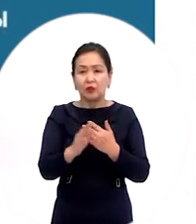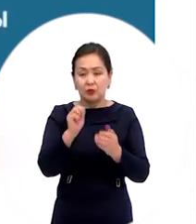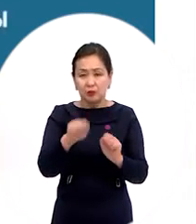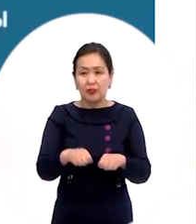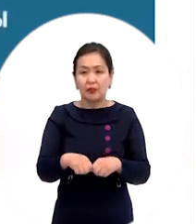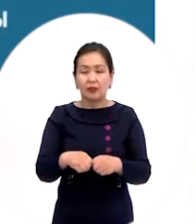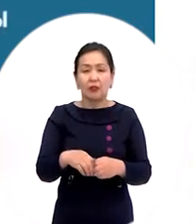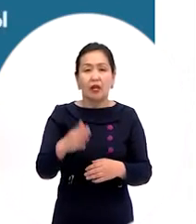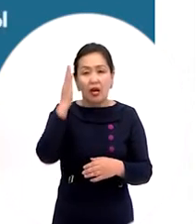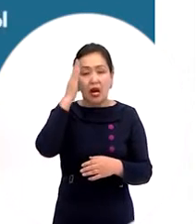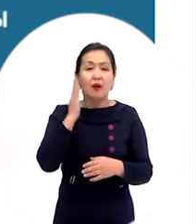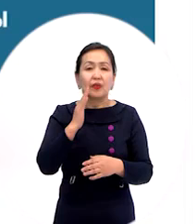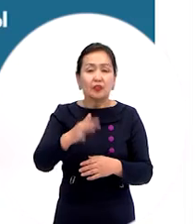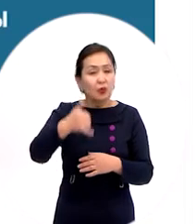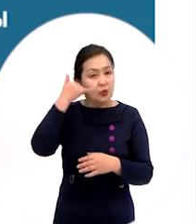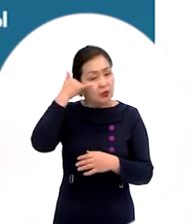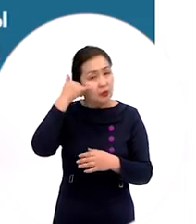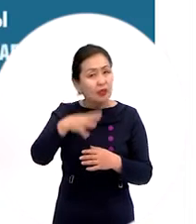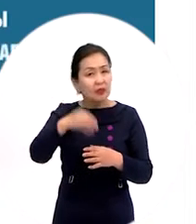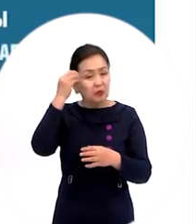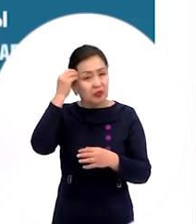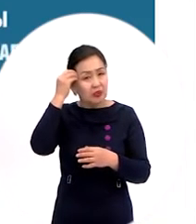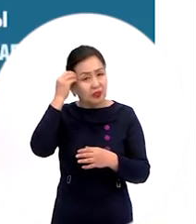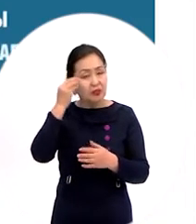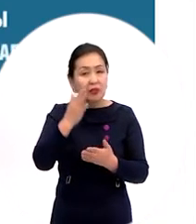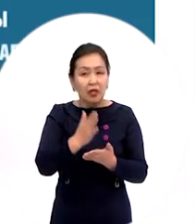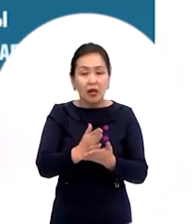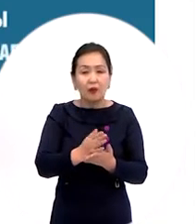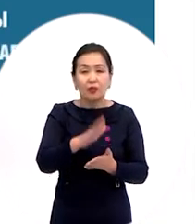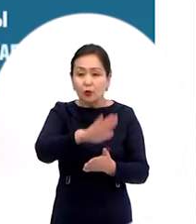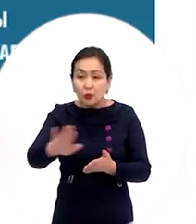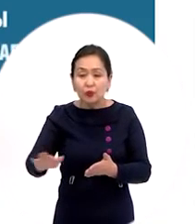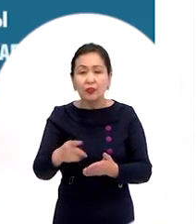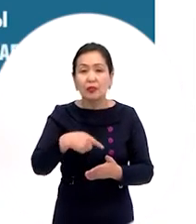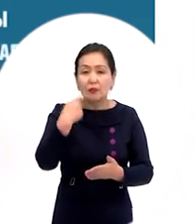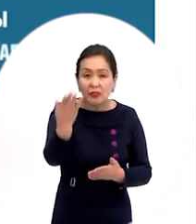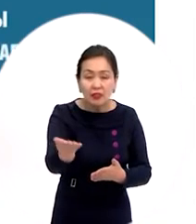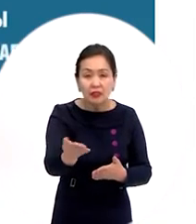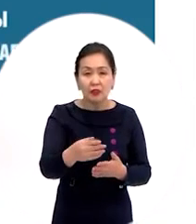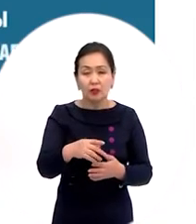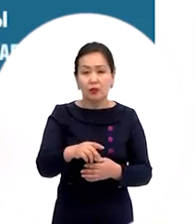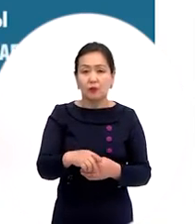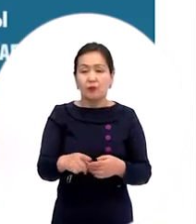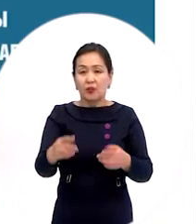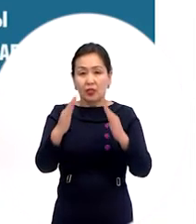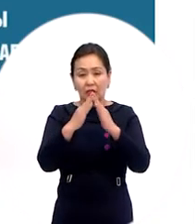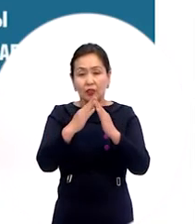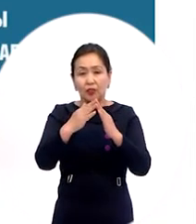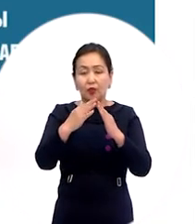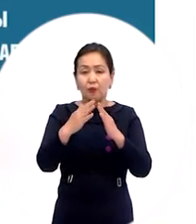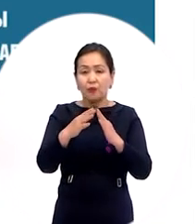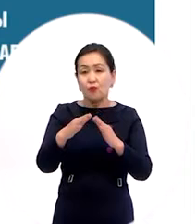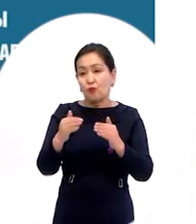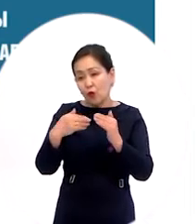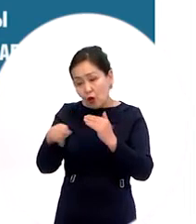юм. Аав ээжийнхээ утасны дугаарыг сэжлэхдээ дүн нартаа бас сэжлүүлээрэй. Мөн гэрийнхээ ойролцоо байдаг